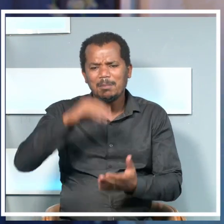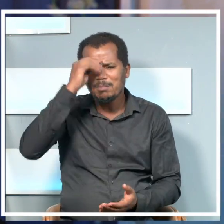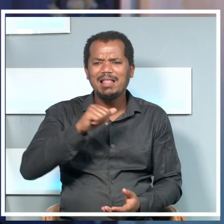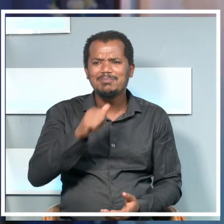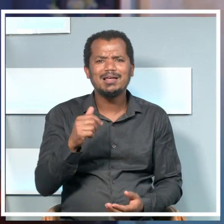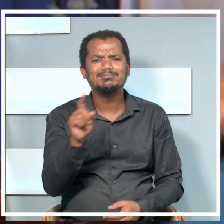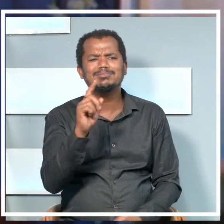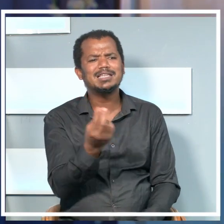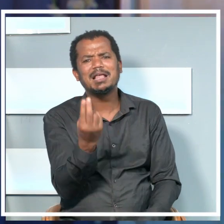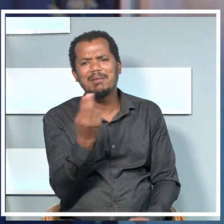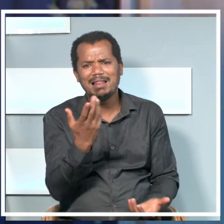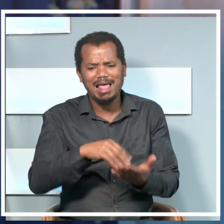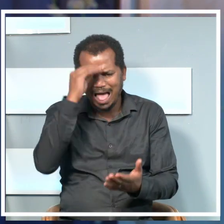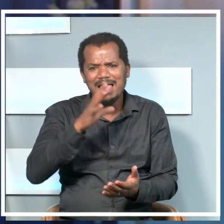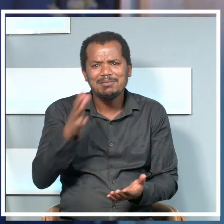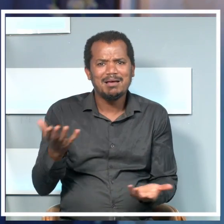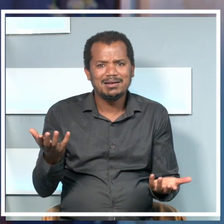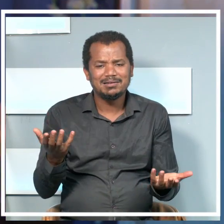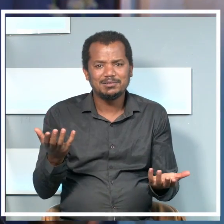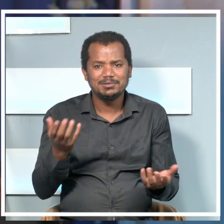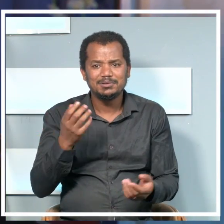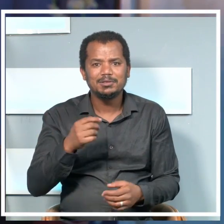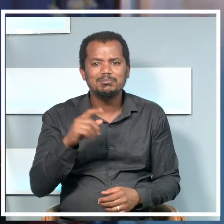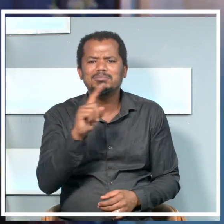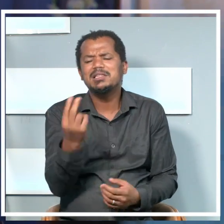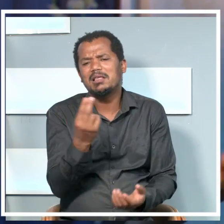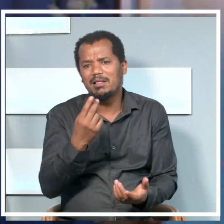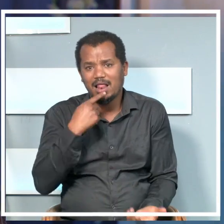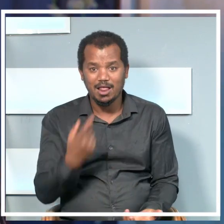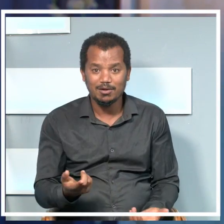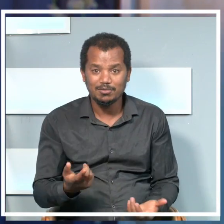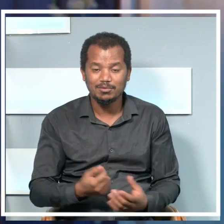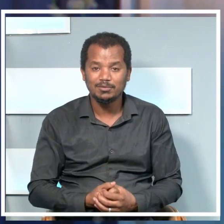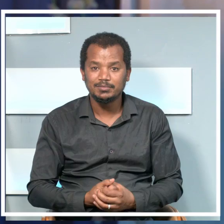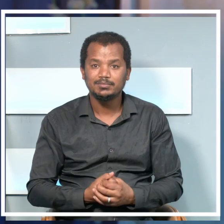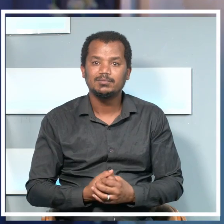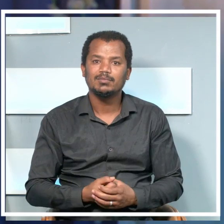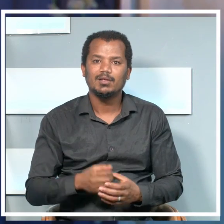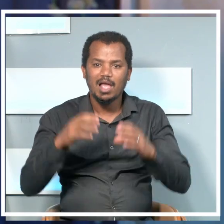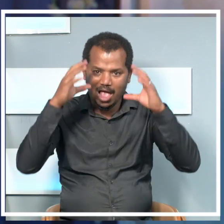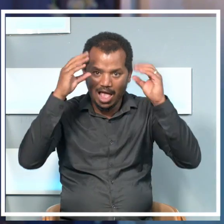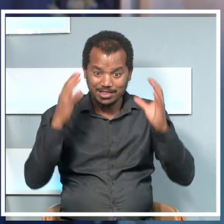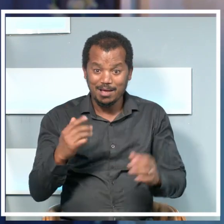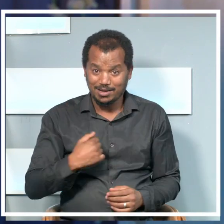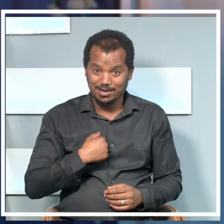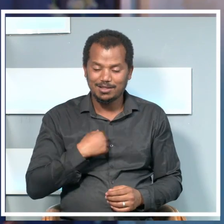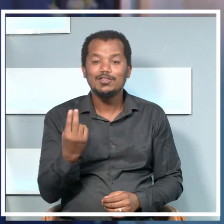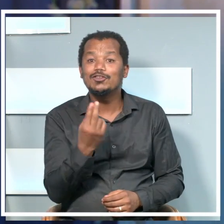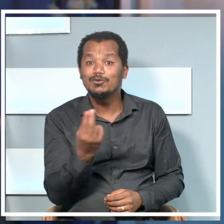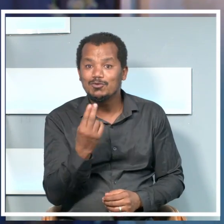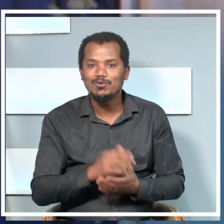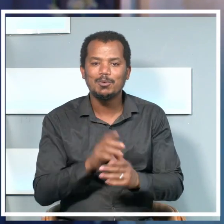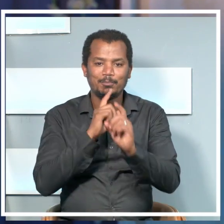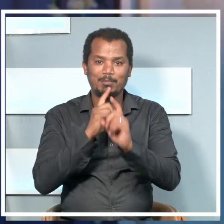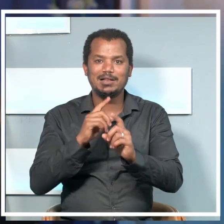በቃ ባትማርስ ምን ያደርግላታል አሉኝ ከዚህ ሁሉ ባትማርስ ምን ያደርግላታል አሉኝ ያው አስተማሪ በመሆኔ